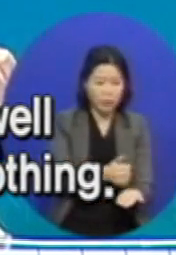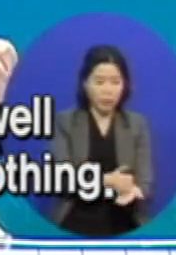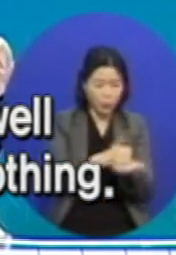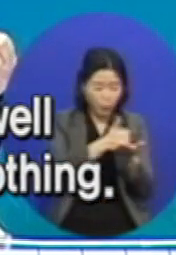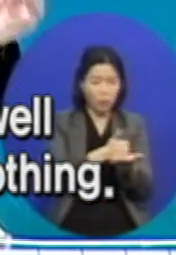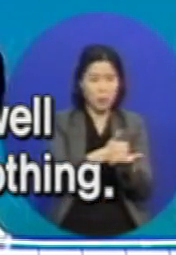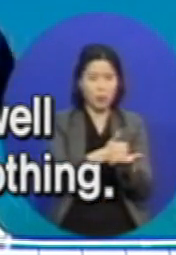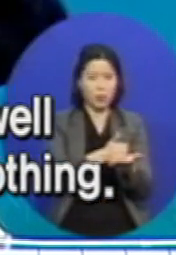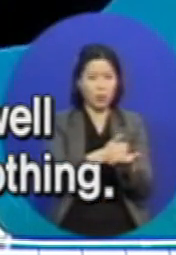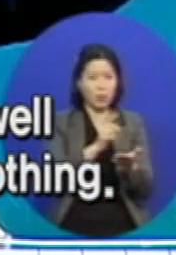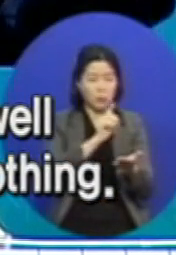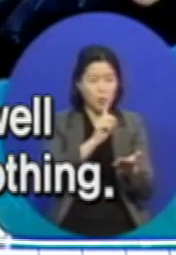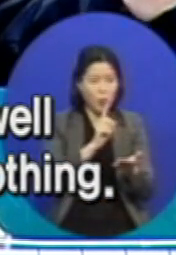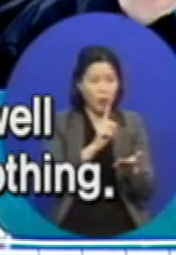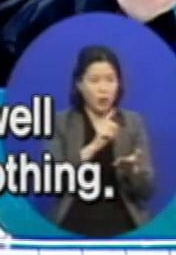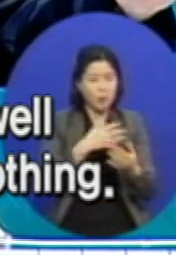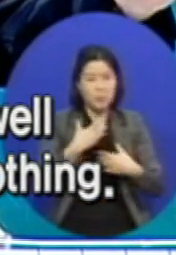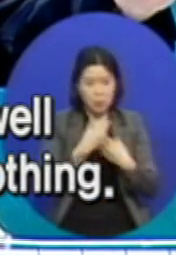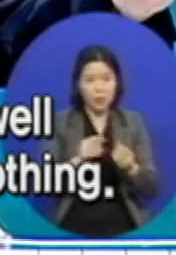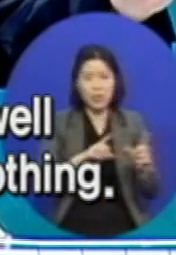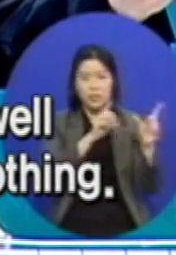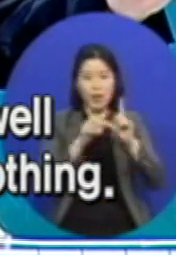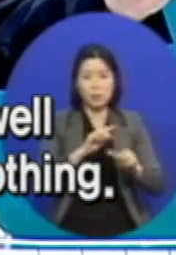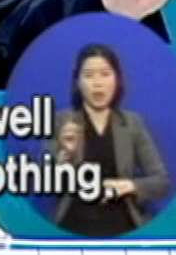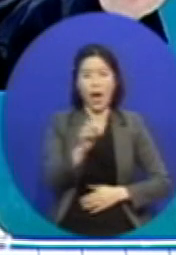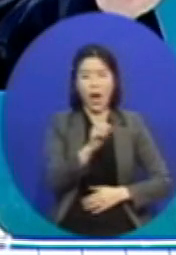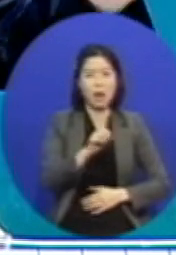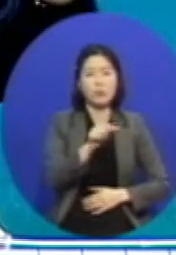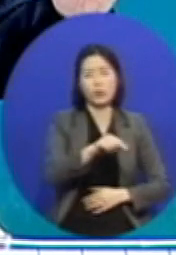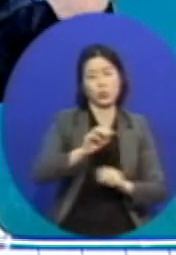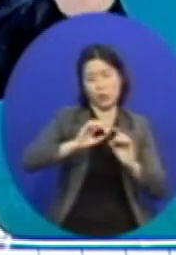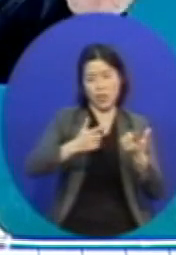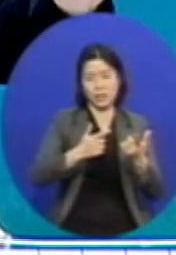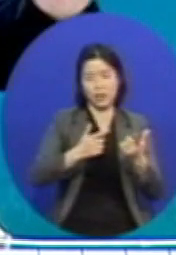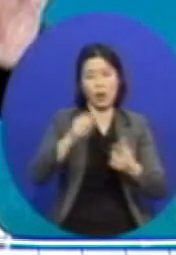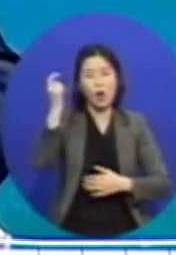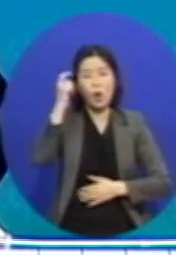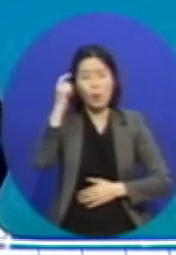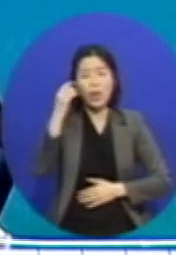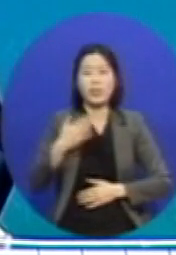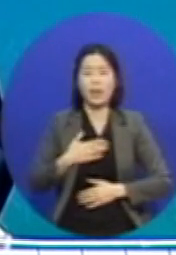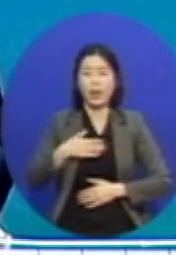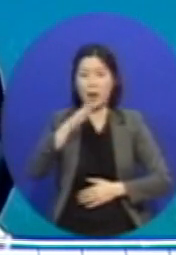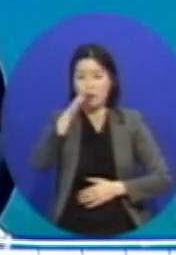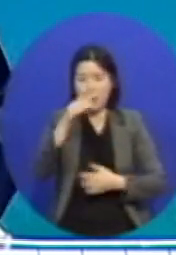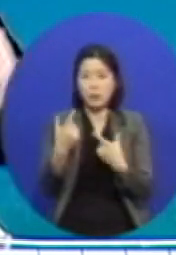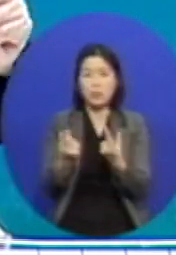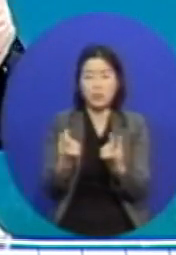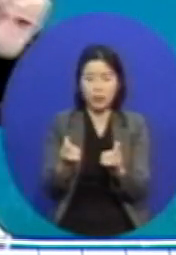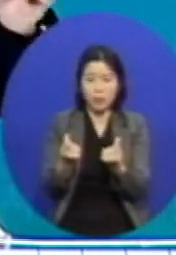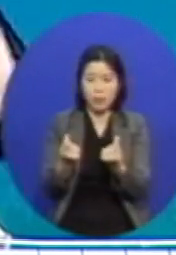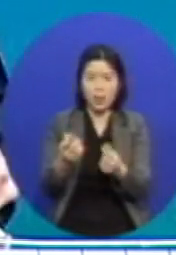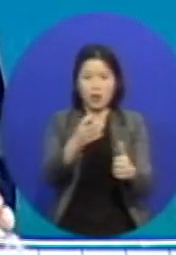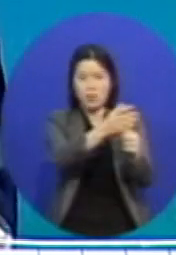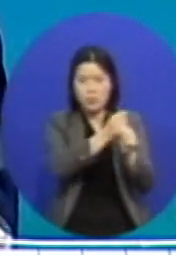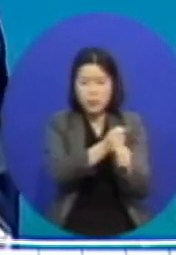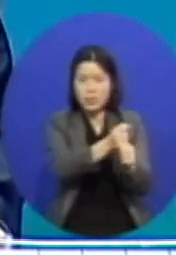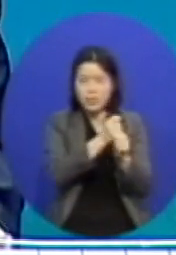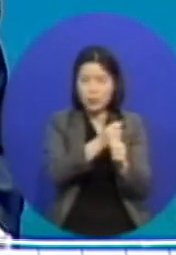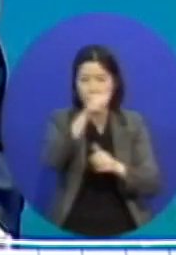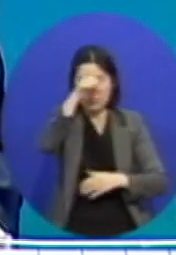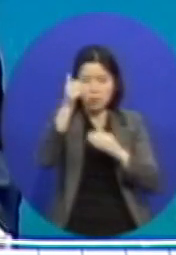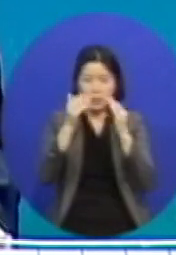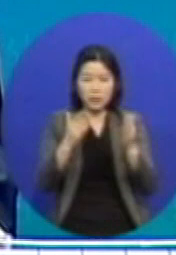요 그건 아무 것도 아닌 것처럼 여겨져 요 왜 내가 그렇게 바보 같은 걸 붙잡고 평생을 살아